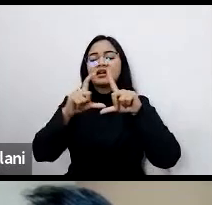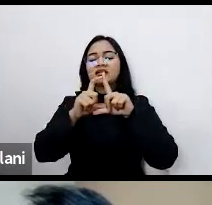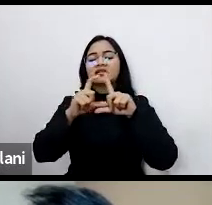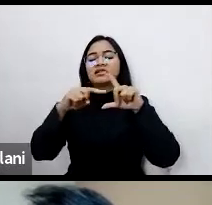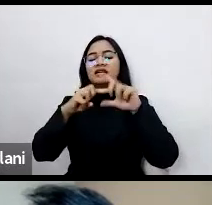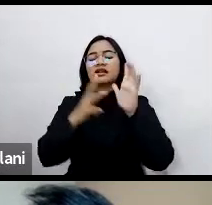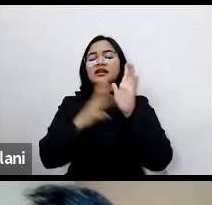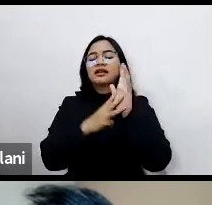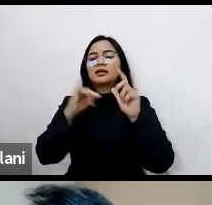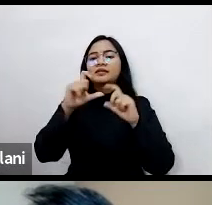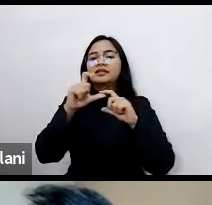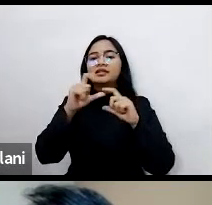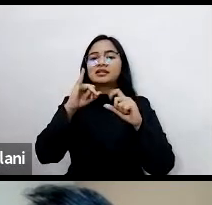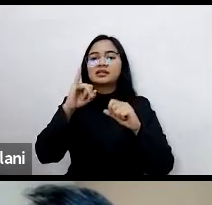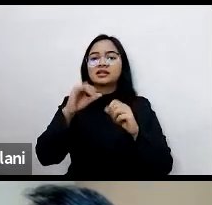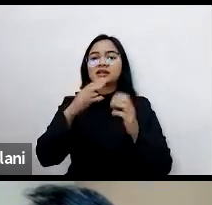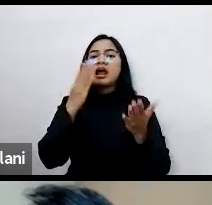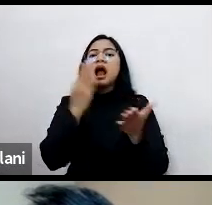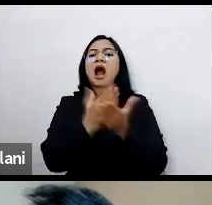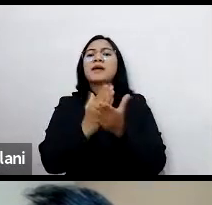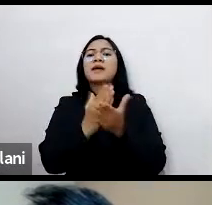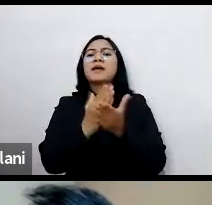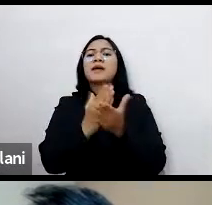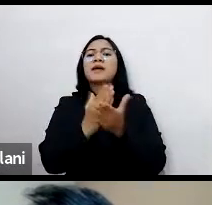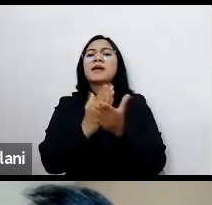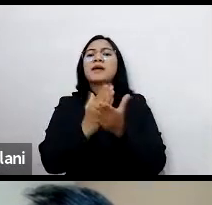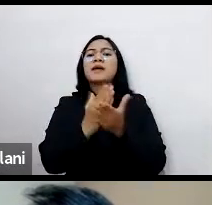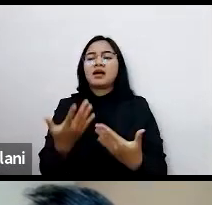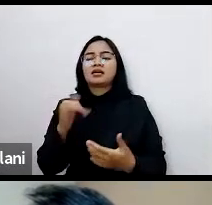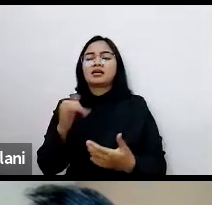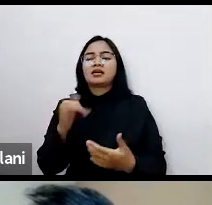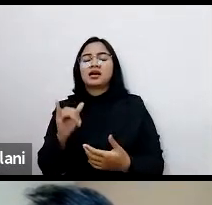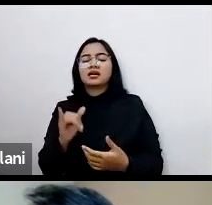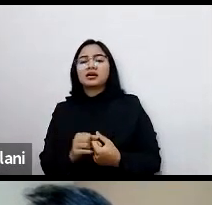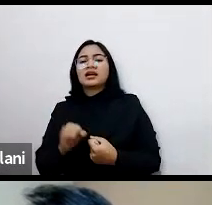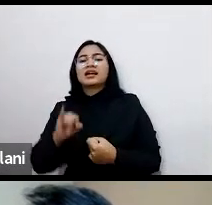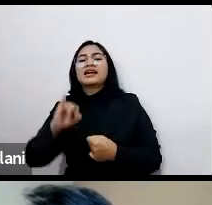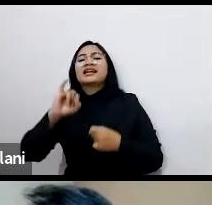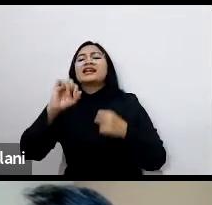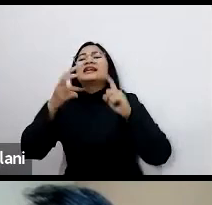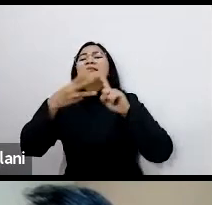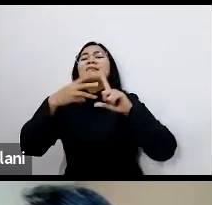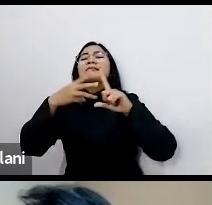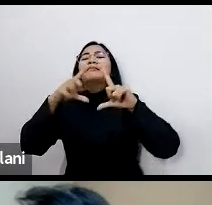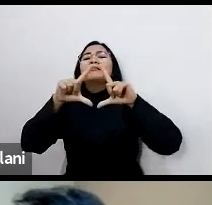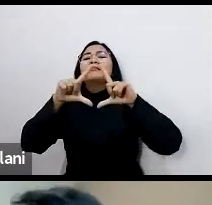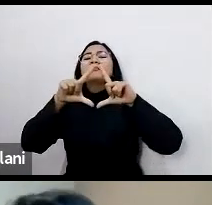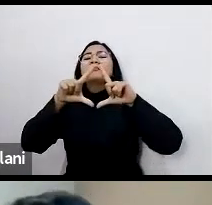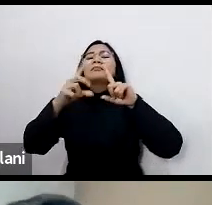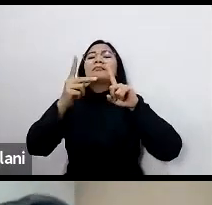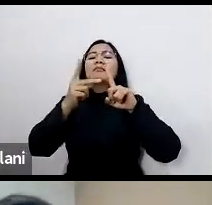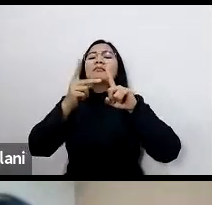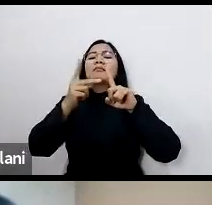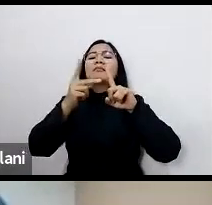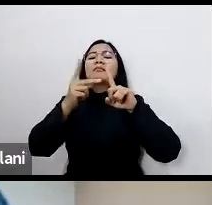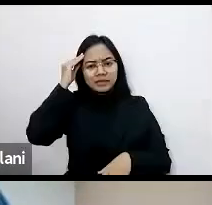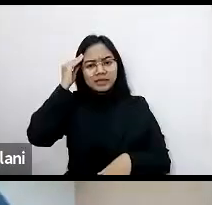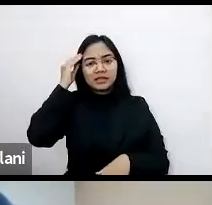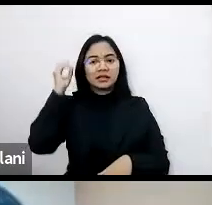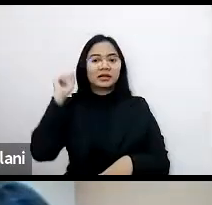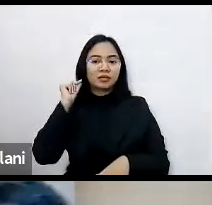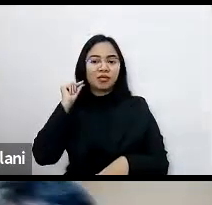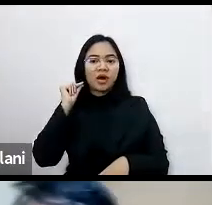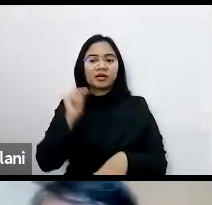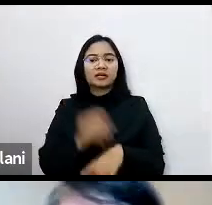juga kesulitan yang Mbak Ibah alami sebagai akademisi perempuan, baik dari dalam dunia pendidikan